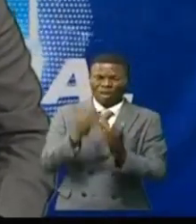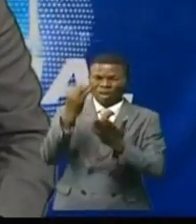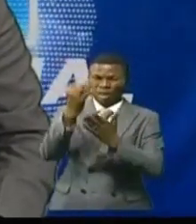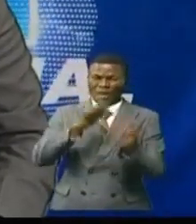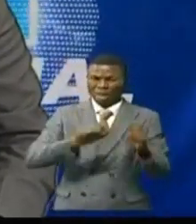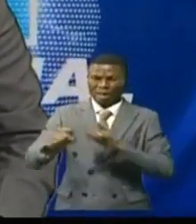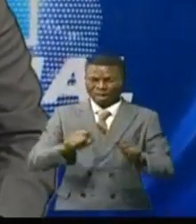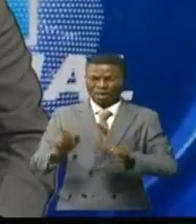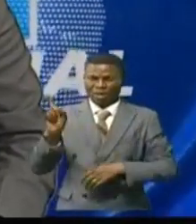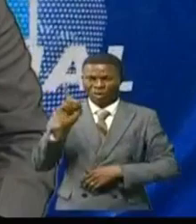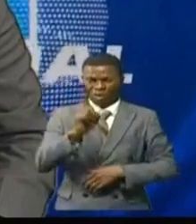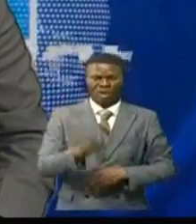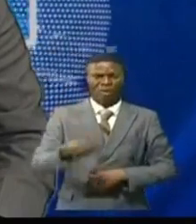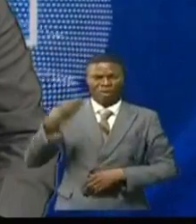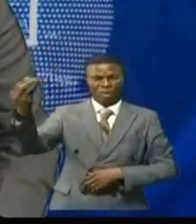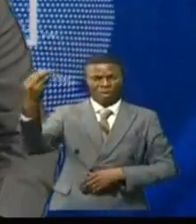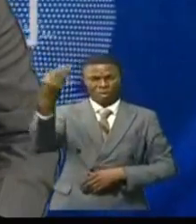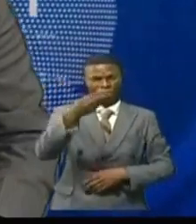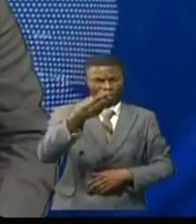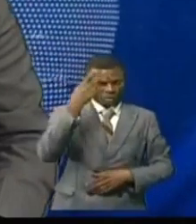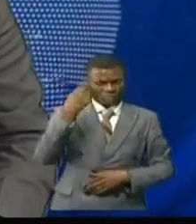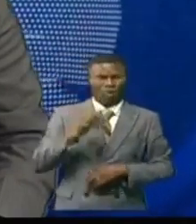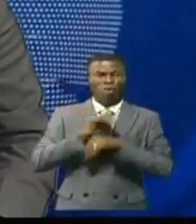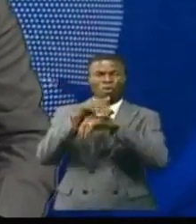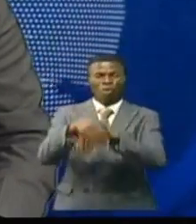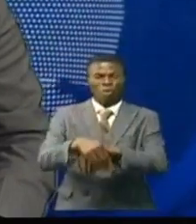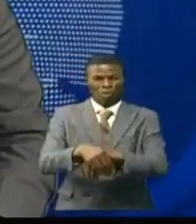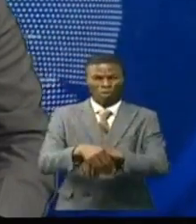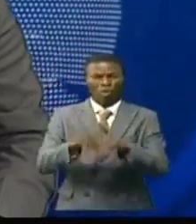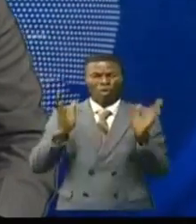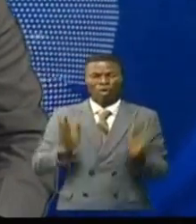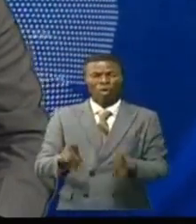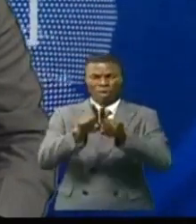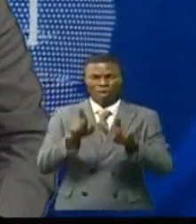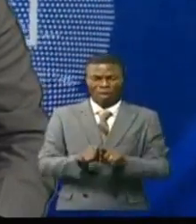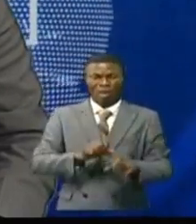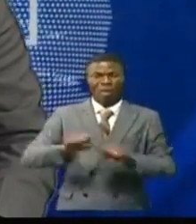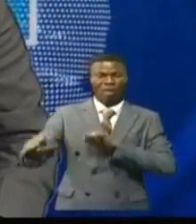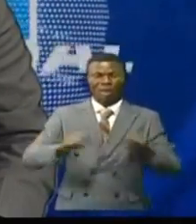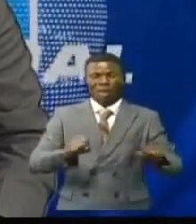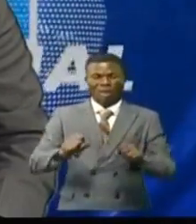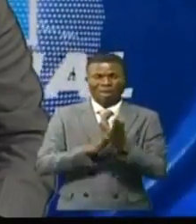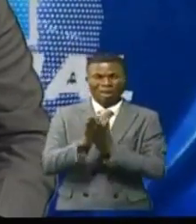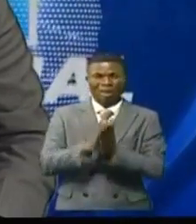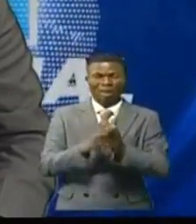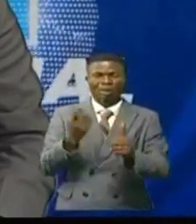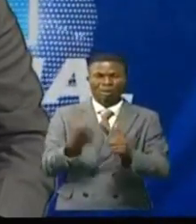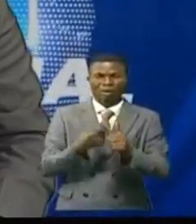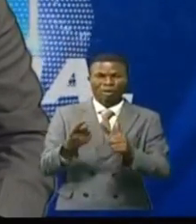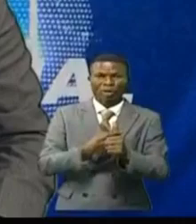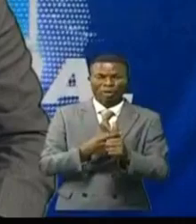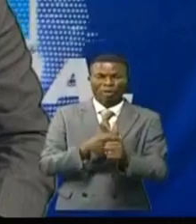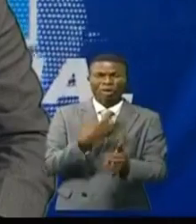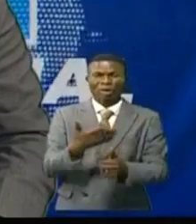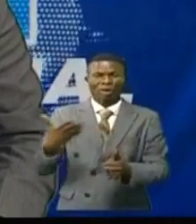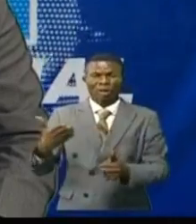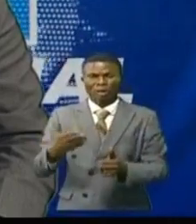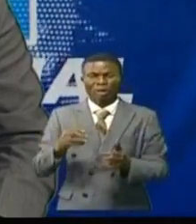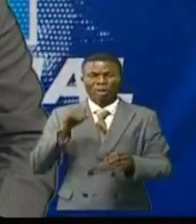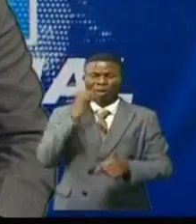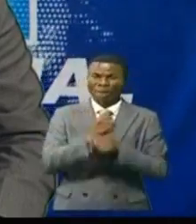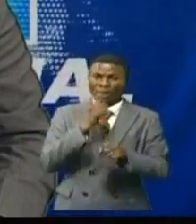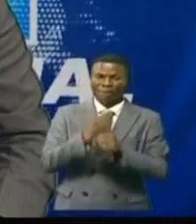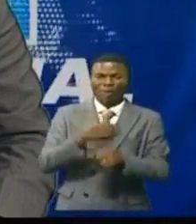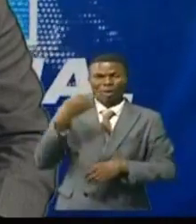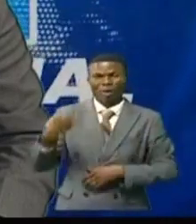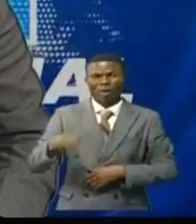sera individuellement transmise aux participants éligibles. Le test portera sur les matières suivantes, les mathématiques,